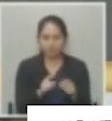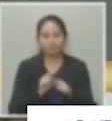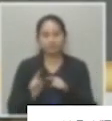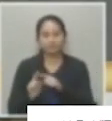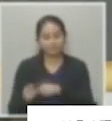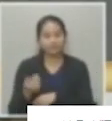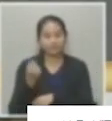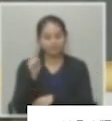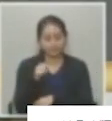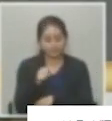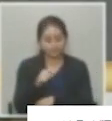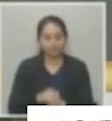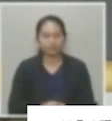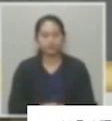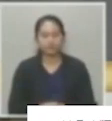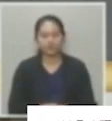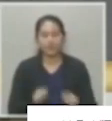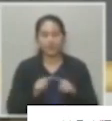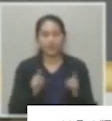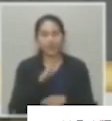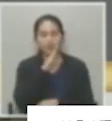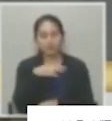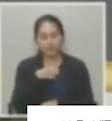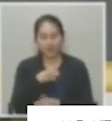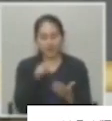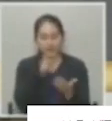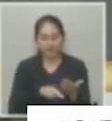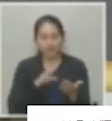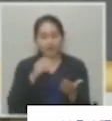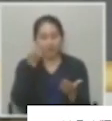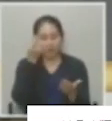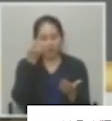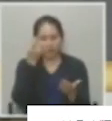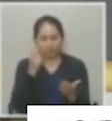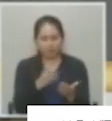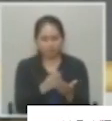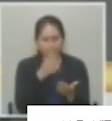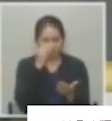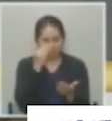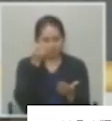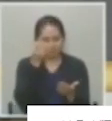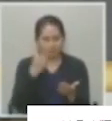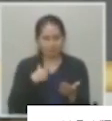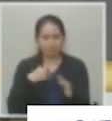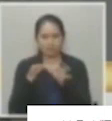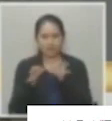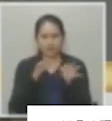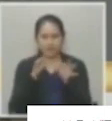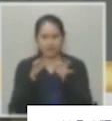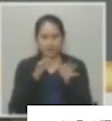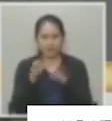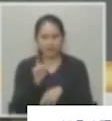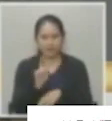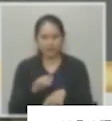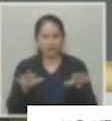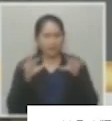ครับแต่ถ้าหากเราจะอ่านให้เข้าใจว่าท่านทำอะไรเนี่ยผมเอาลิงก์มาอธิบายเป็นข้อๆเนี่ยเหมือนกับผมม